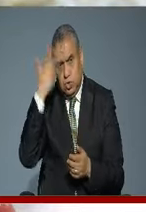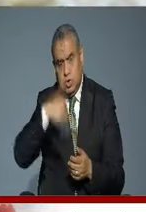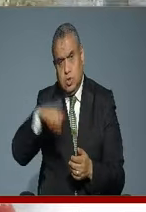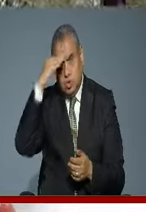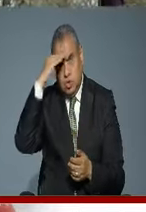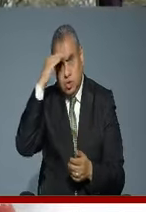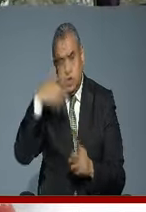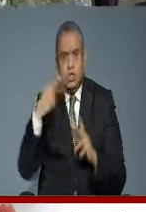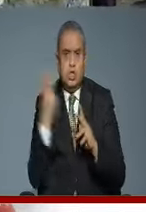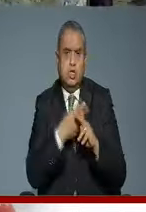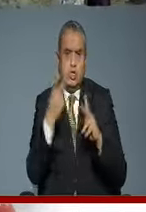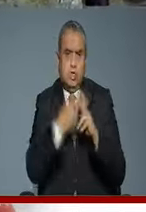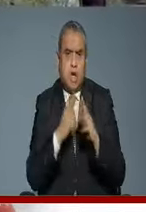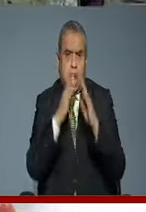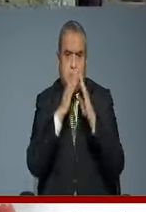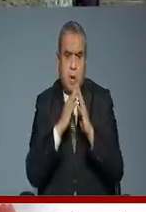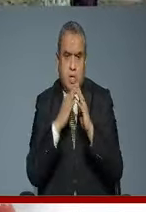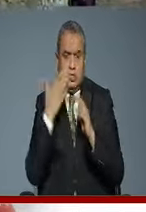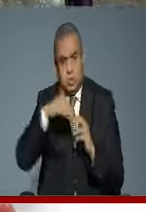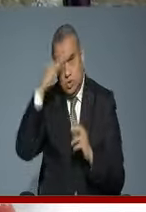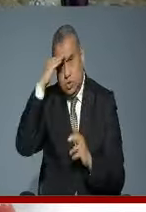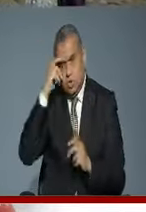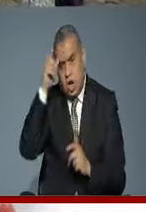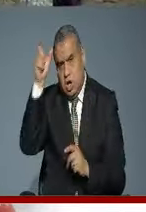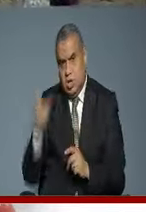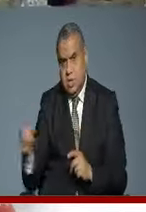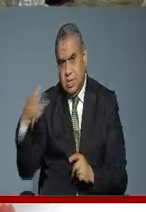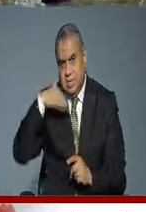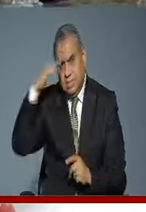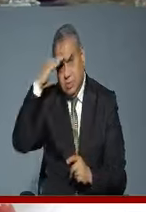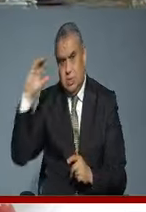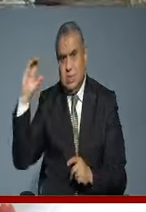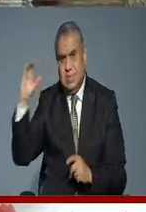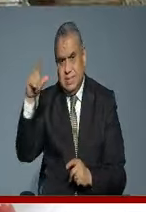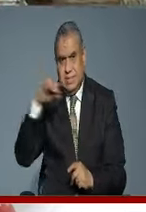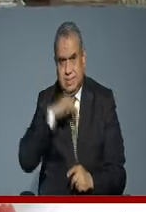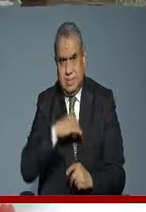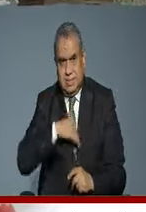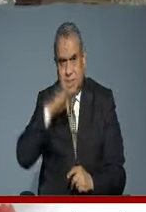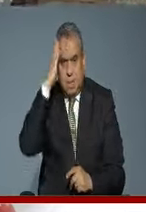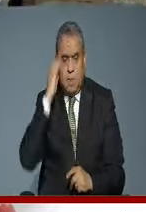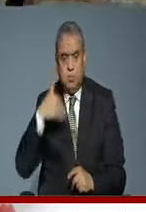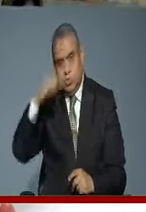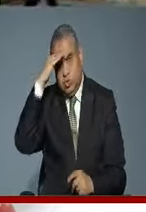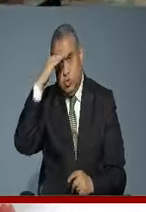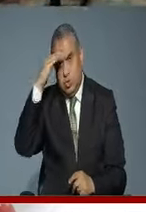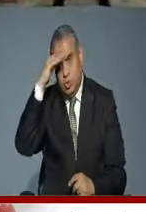للشعب المصري ولكم شخصيا على حفاوات الاستقبال، وشكرا جزيلا.